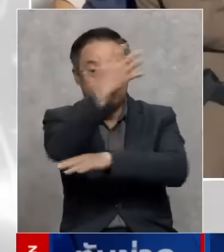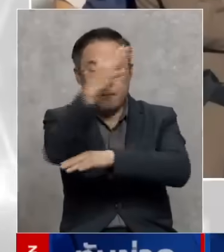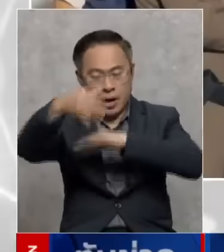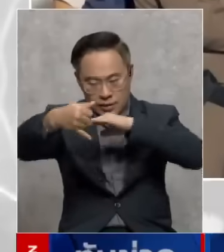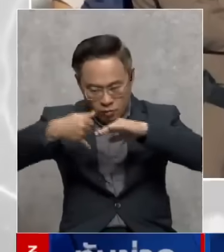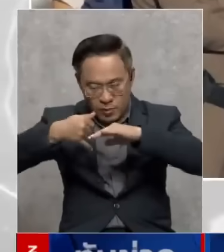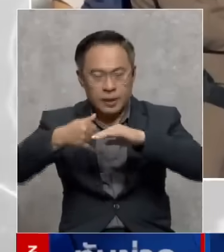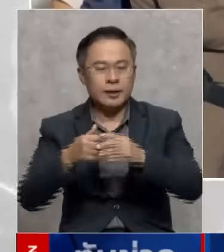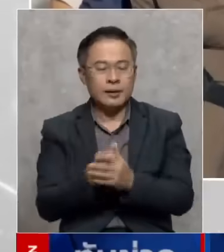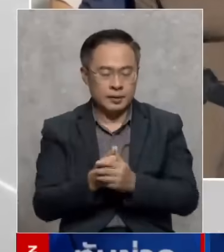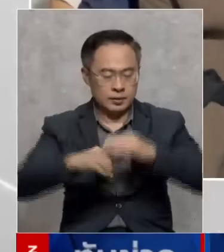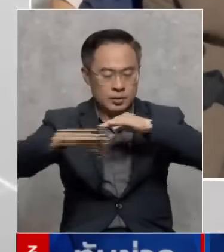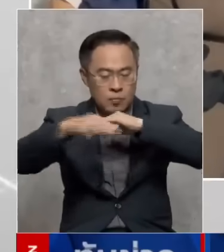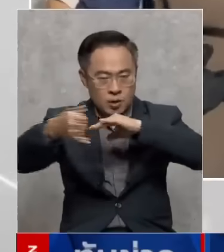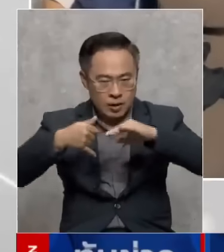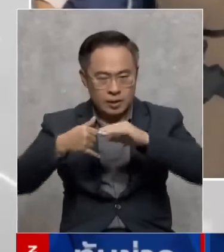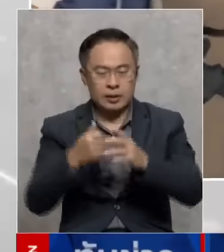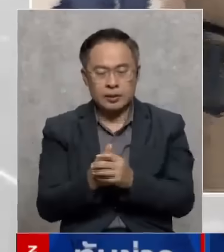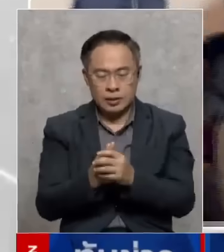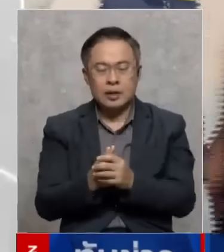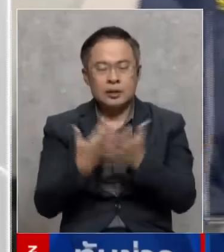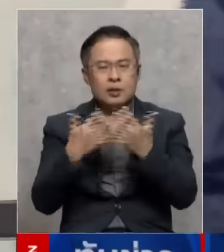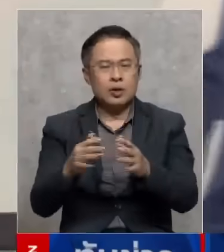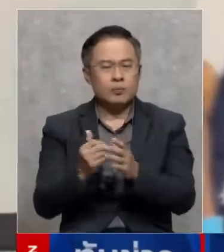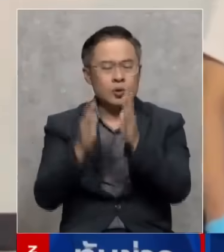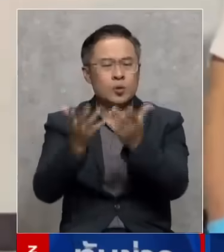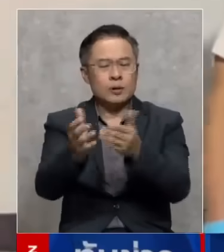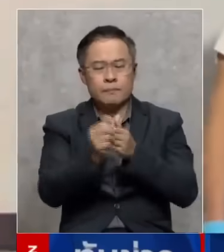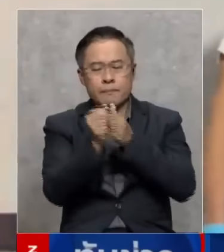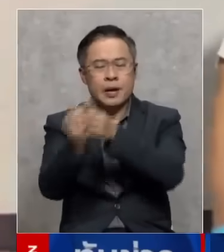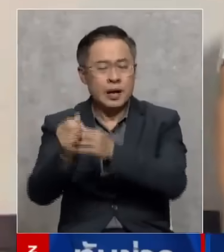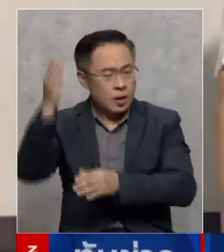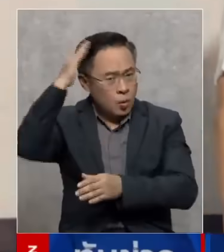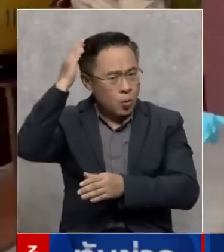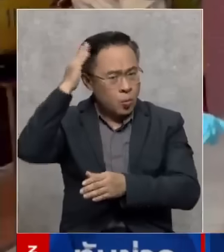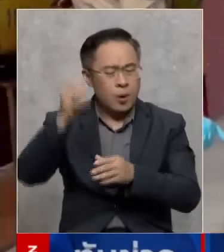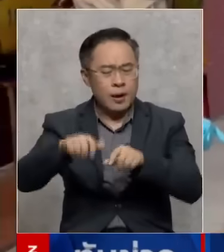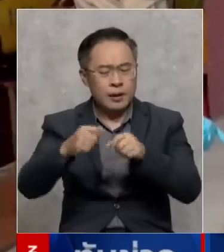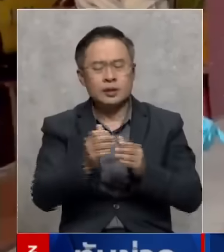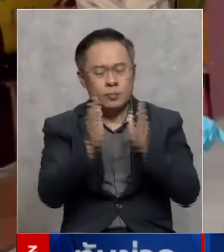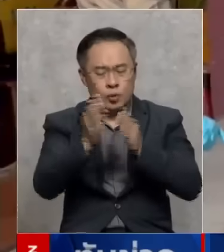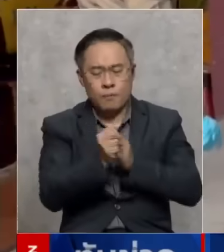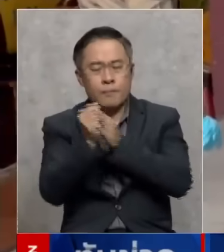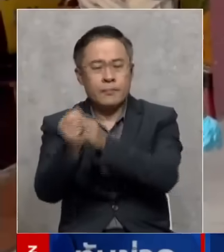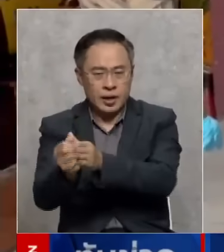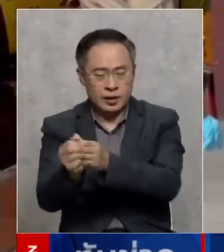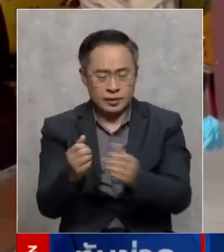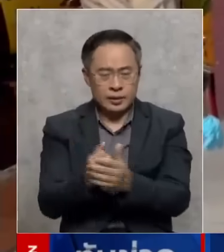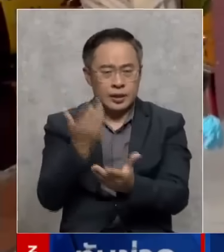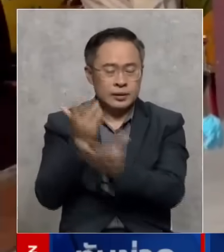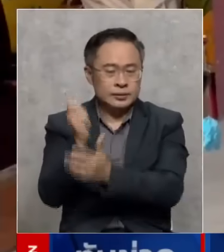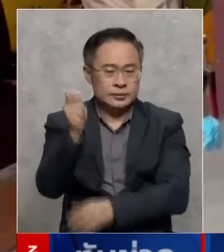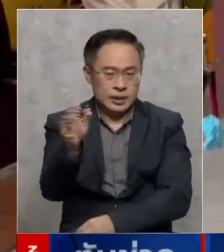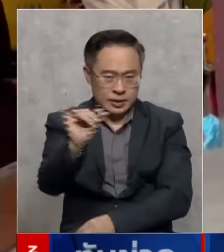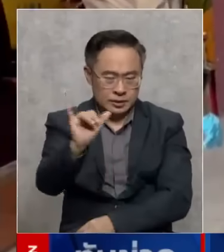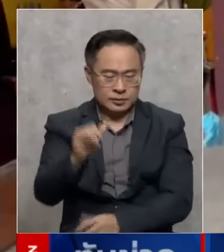ในพื้นที่อำเภอแม่สอดจังหวัดตากเดี๋ยวจะมีคนพาออกมาขึ้นรถที่นำพาเพื่อจะเข้ามาทำงานในประเทศไทยยังไม่ได้เสียค่าใช้จ่ายนะคะ